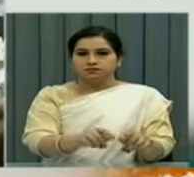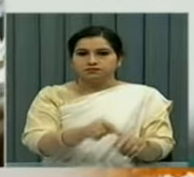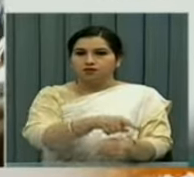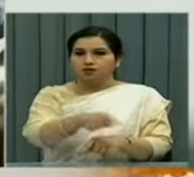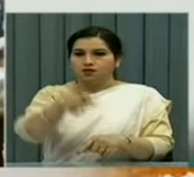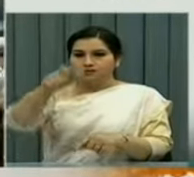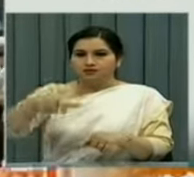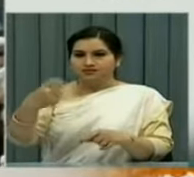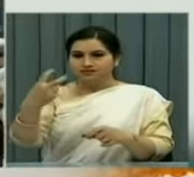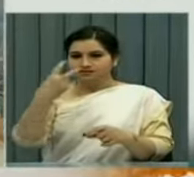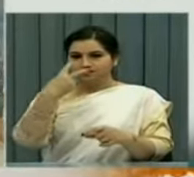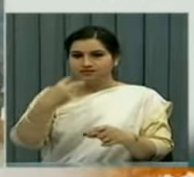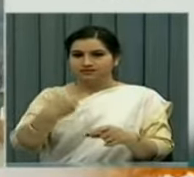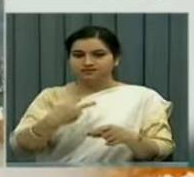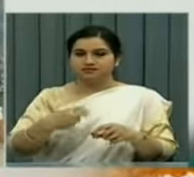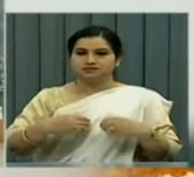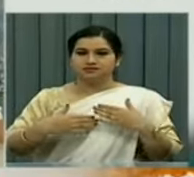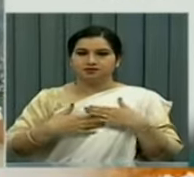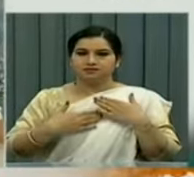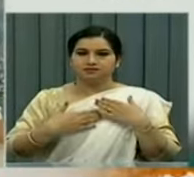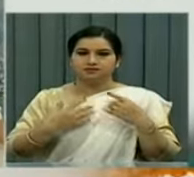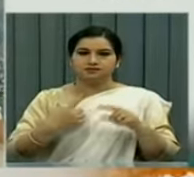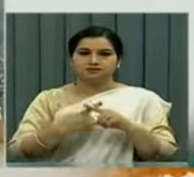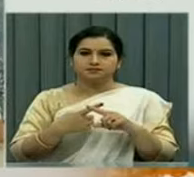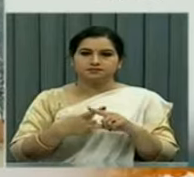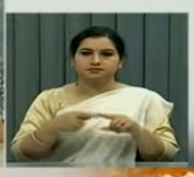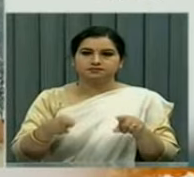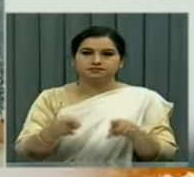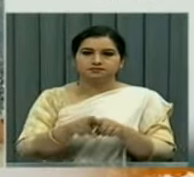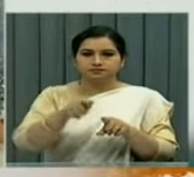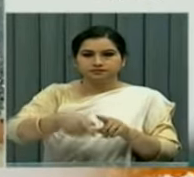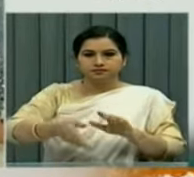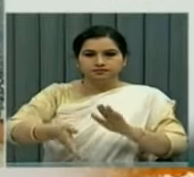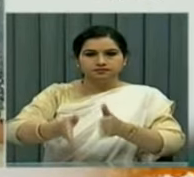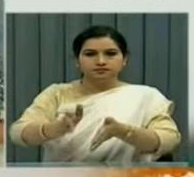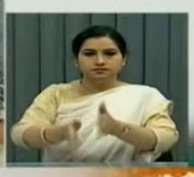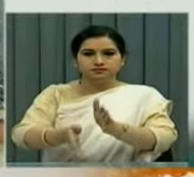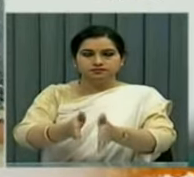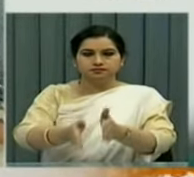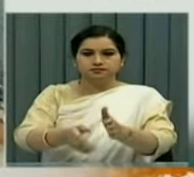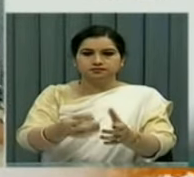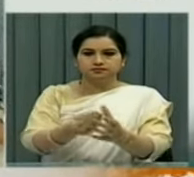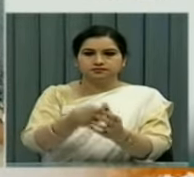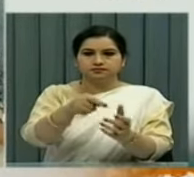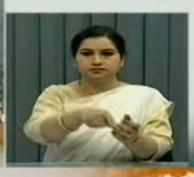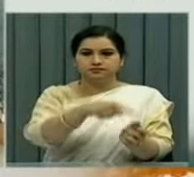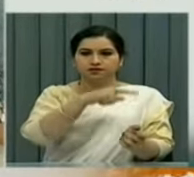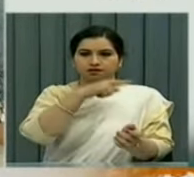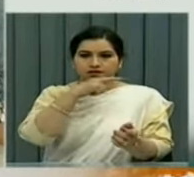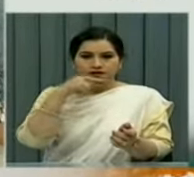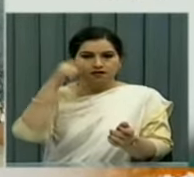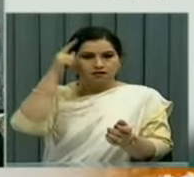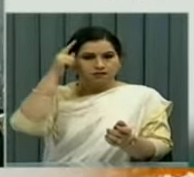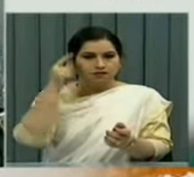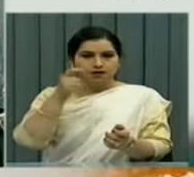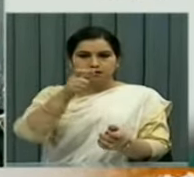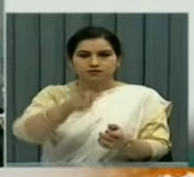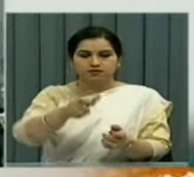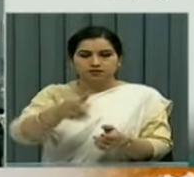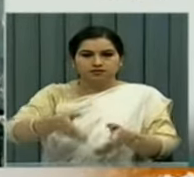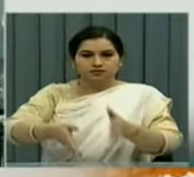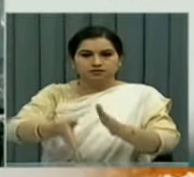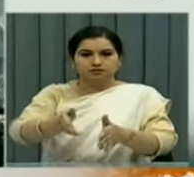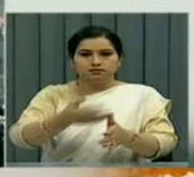है, ये अपने आप में भी जो सेमी ऑटोनोमस जिस ऑटोनोमी मिली हुई है जिनको ग्राउंड के ऊपर, ये प्रणाली भी हमारी